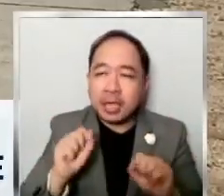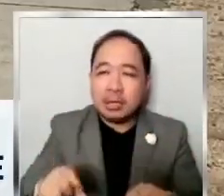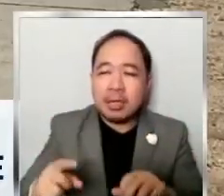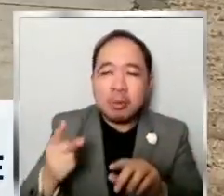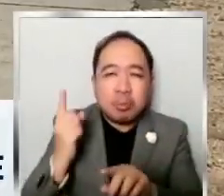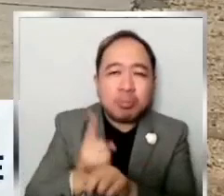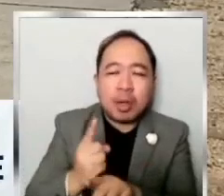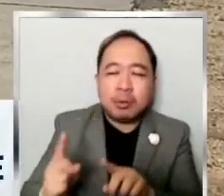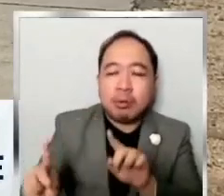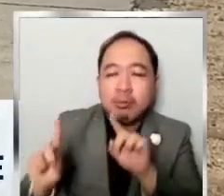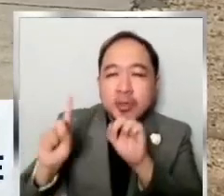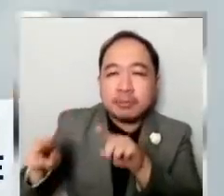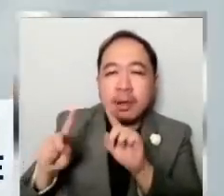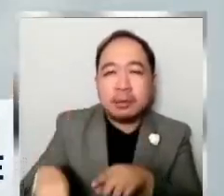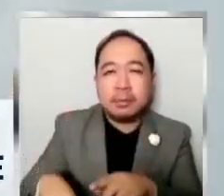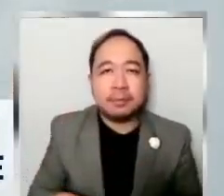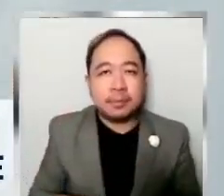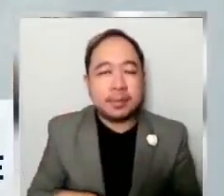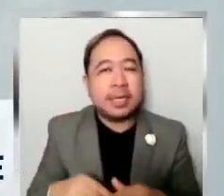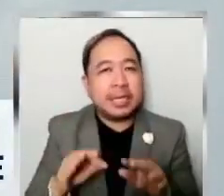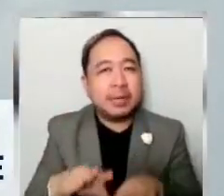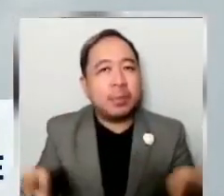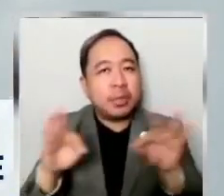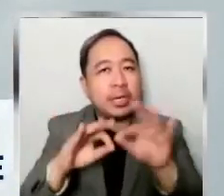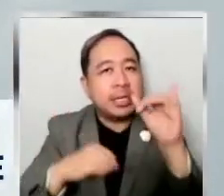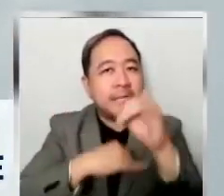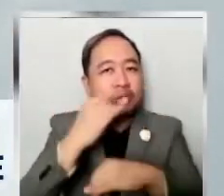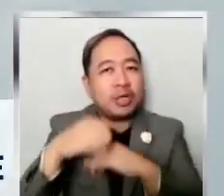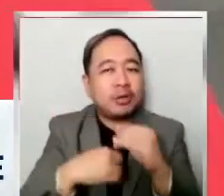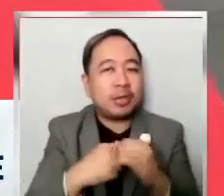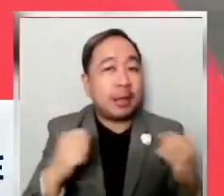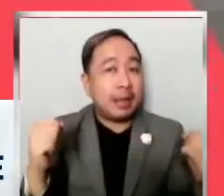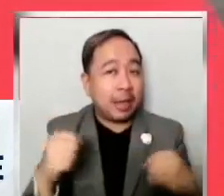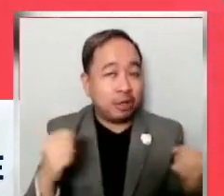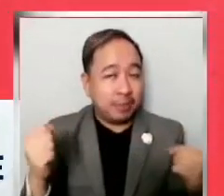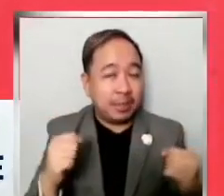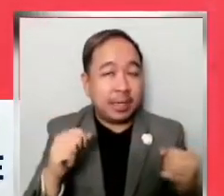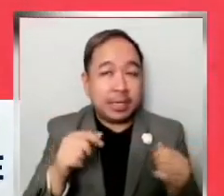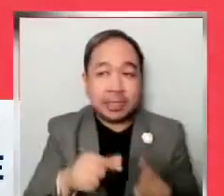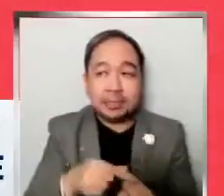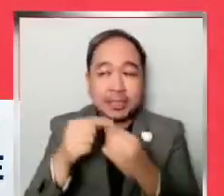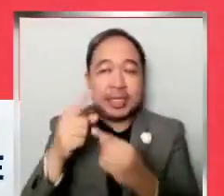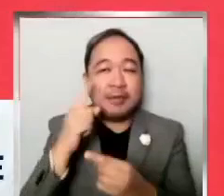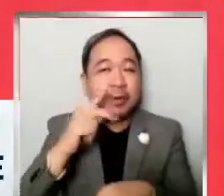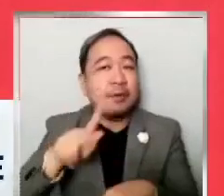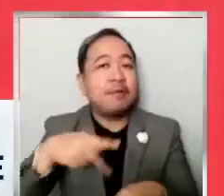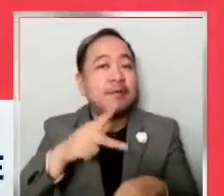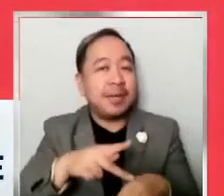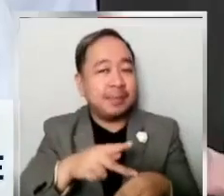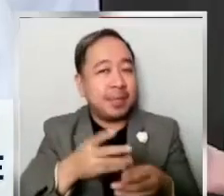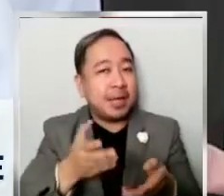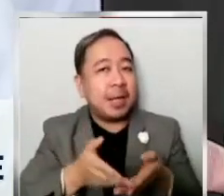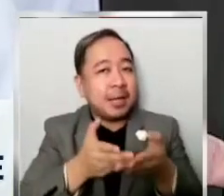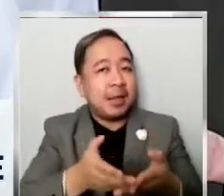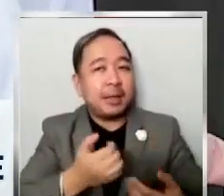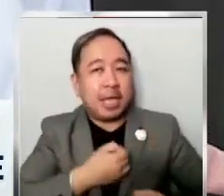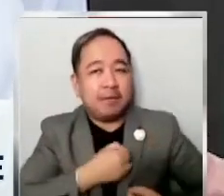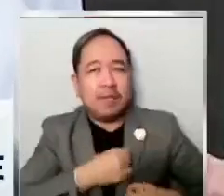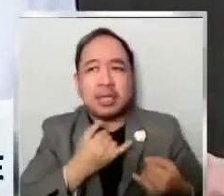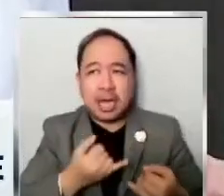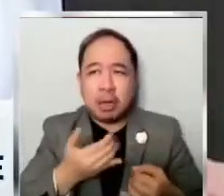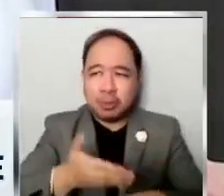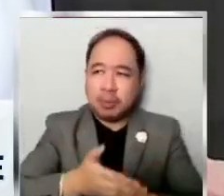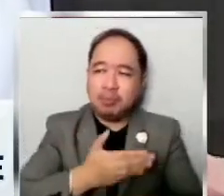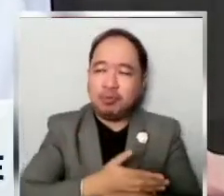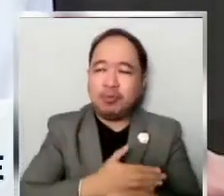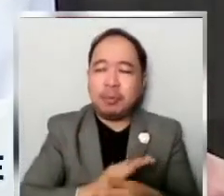raw ang mga international na kasunduan ng bansa, lalo na para sa Philippine Navy na nasa gitna ng modernisasyon. We continue to be